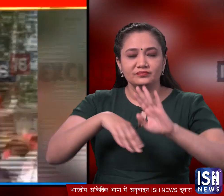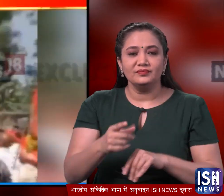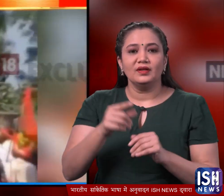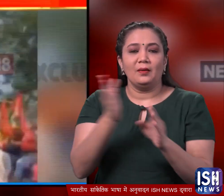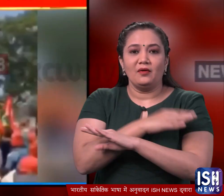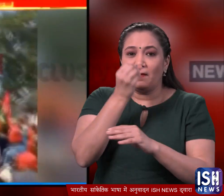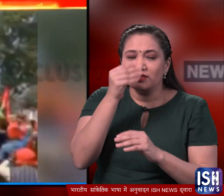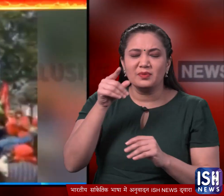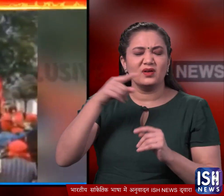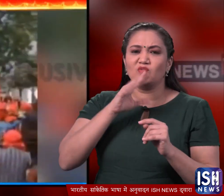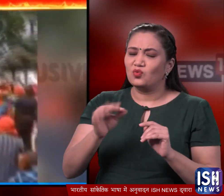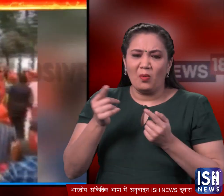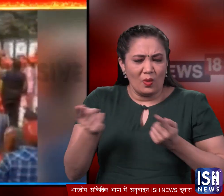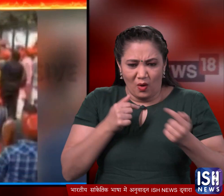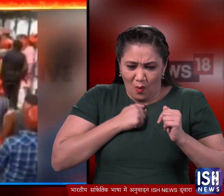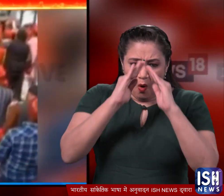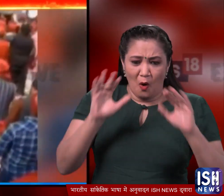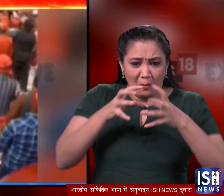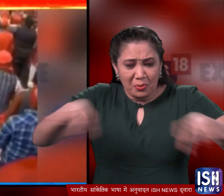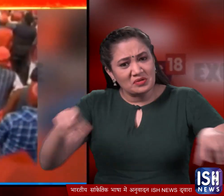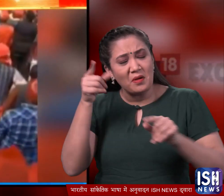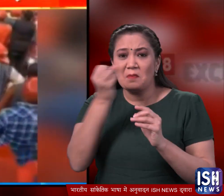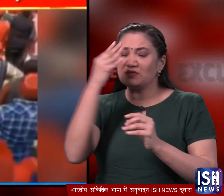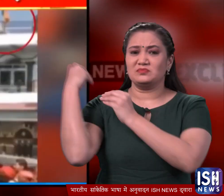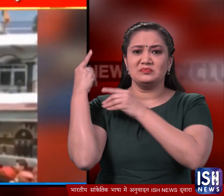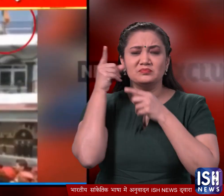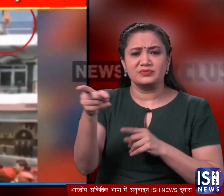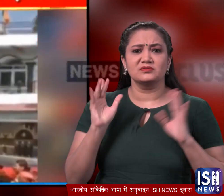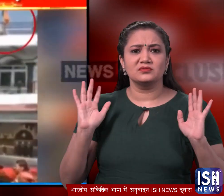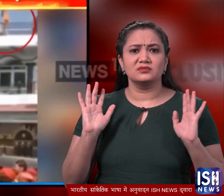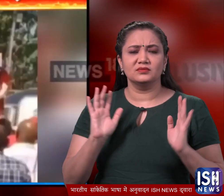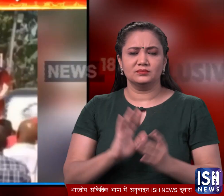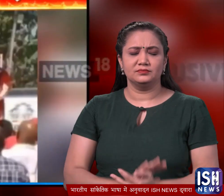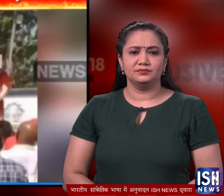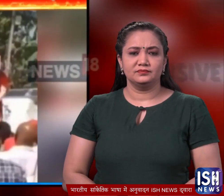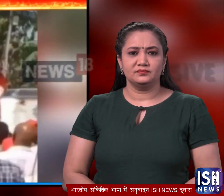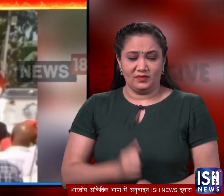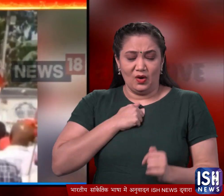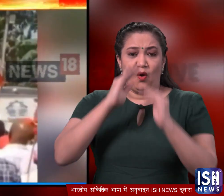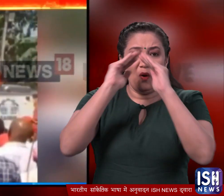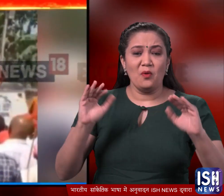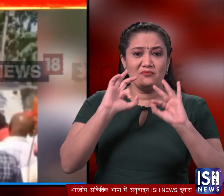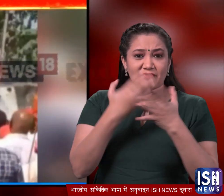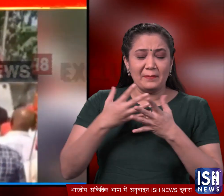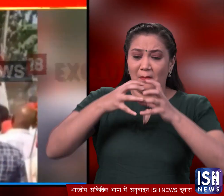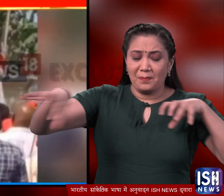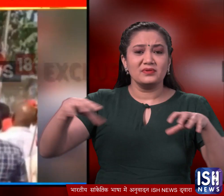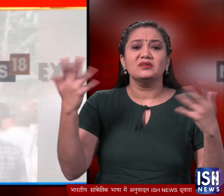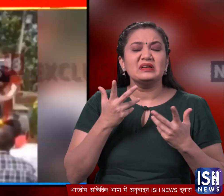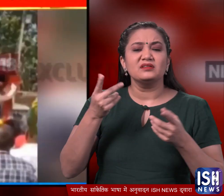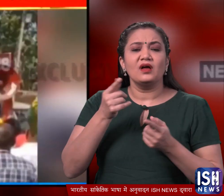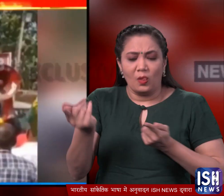इससे पहले उन्होंने बीजेपी को अपने घर में विवाद के लिए जिम्मेदार ठहराया और उस पर हमला बोला। हमारे घर में आग लगाना चाहते